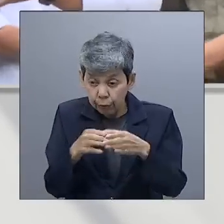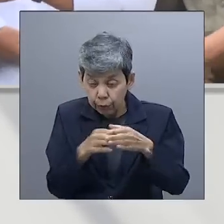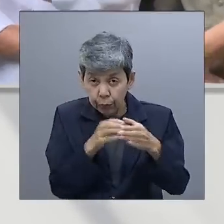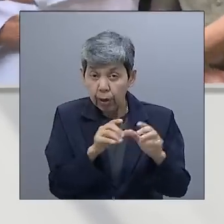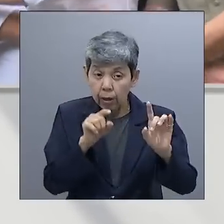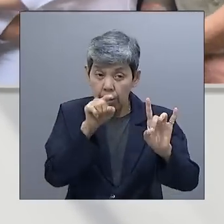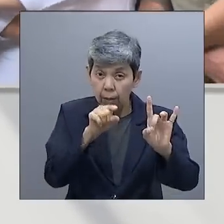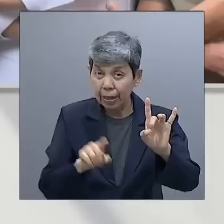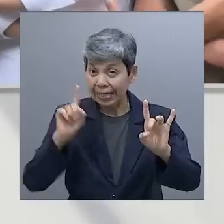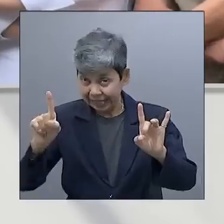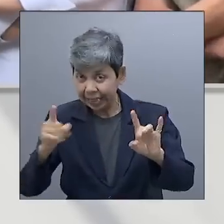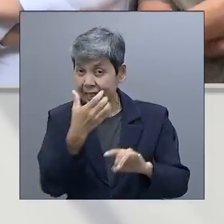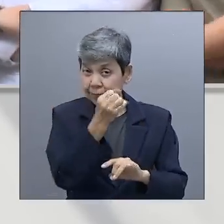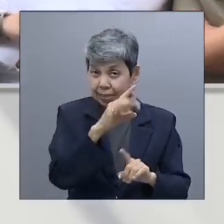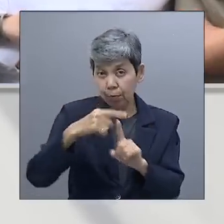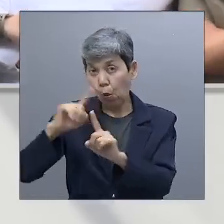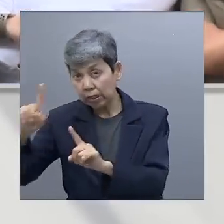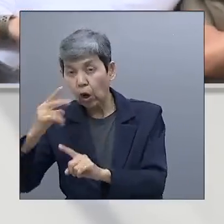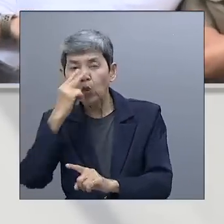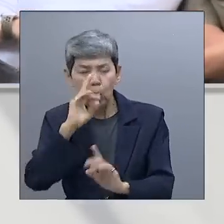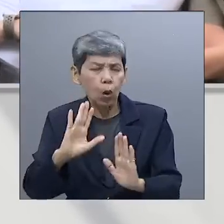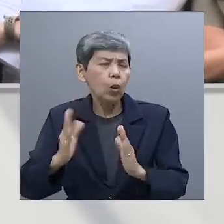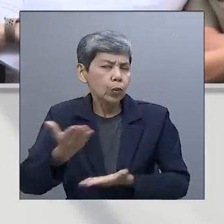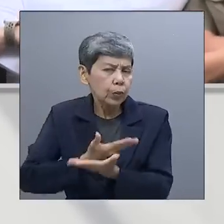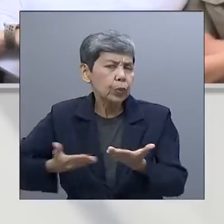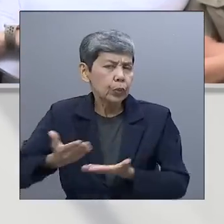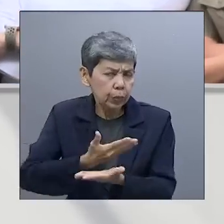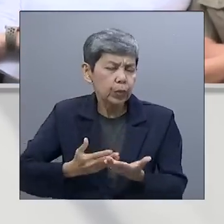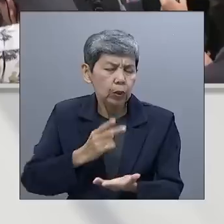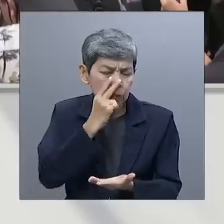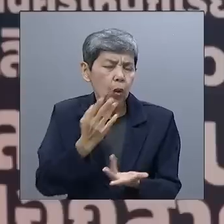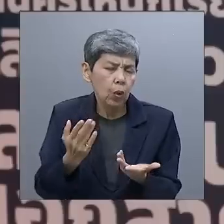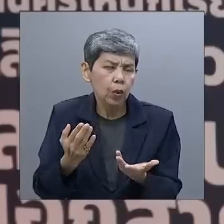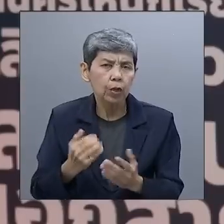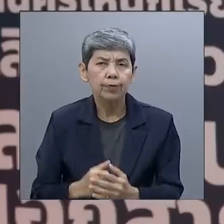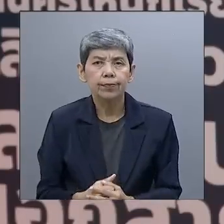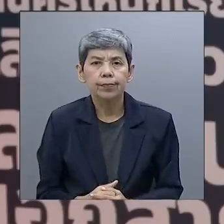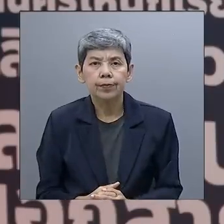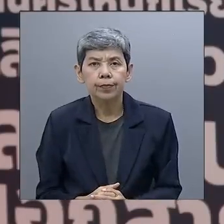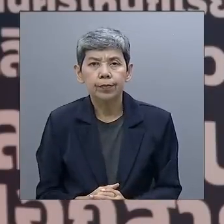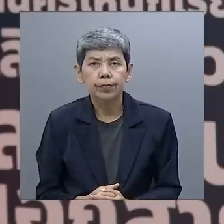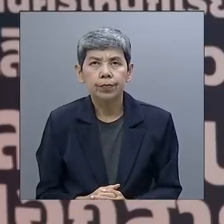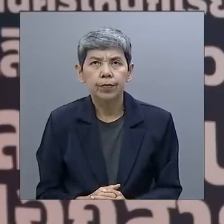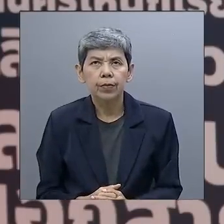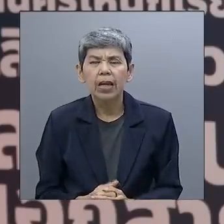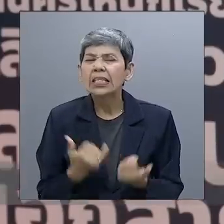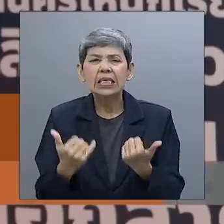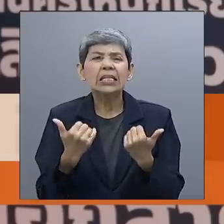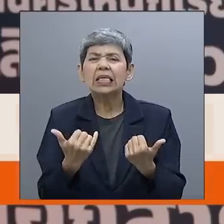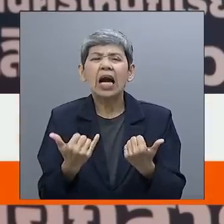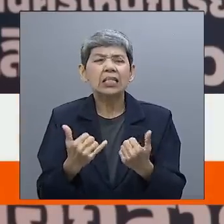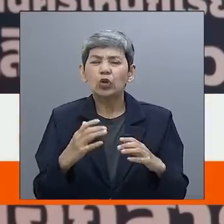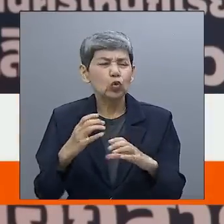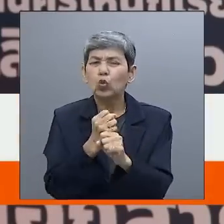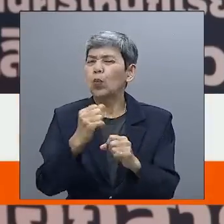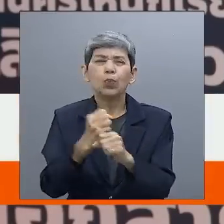หรือสูตร14บวก1ยังต้องใช้เวลาพูดคุยกันอีกระยะนึงค่ะ โอ้ยังไม่ได้จบยังไม่ได้ยุติขน